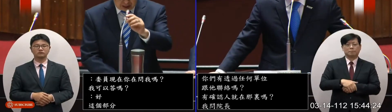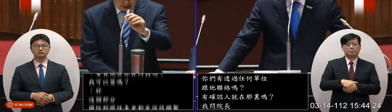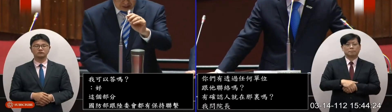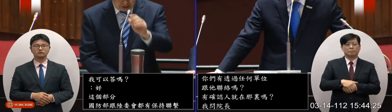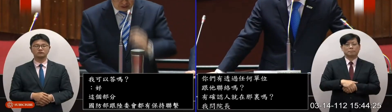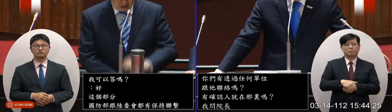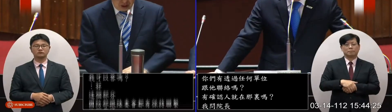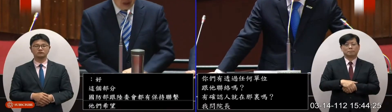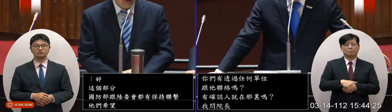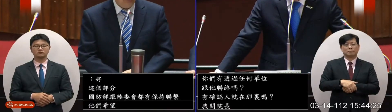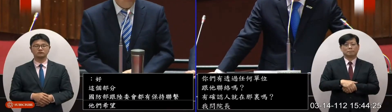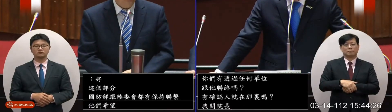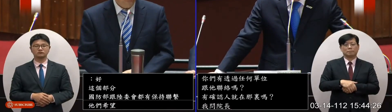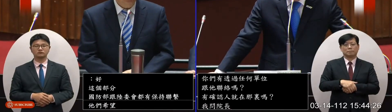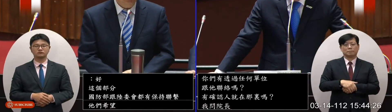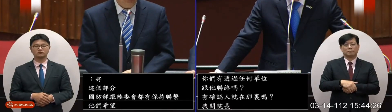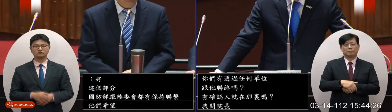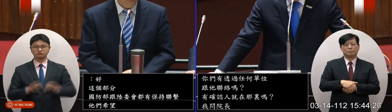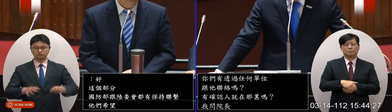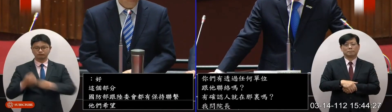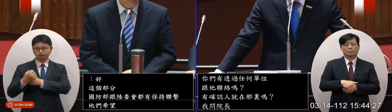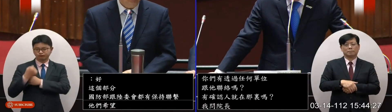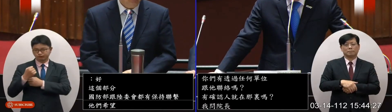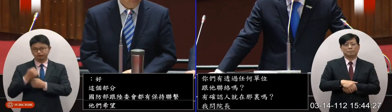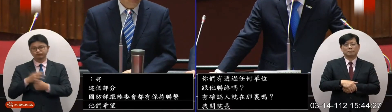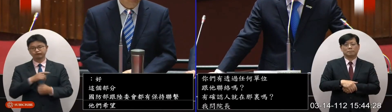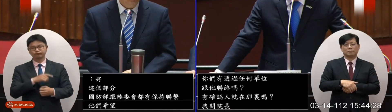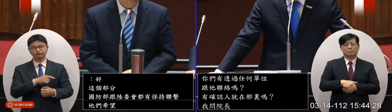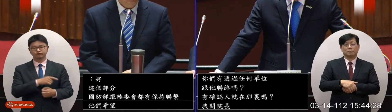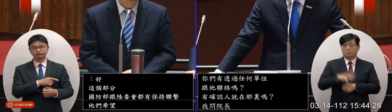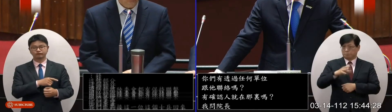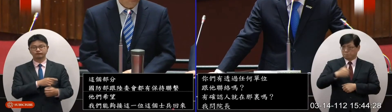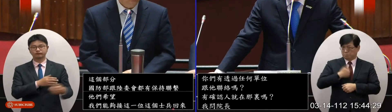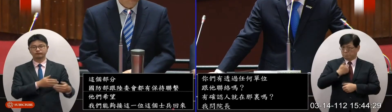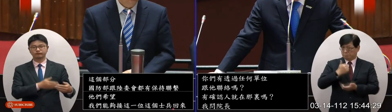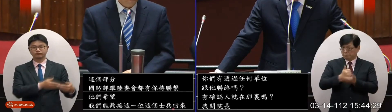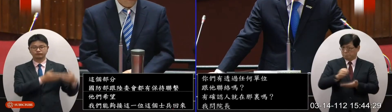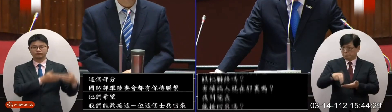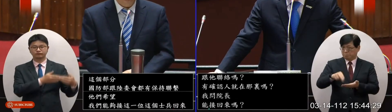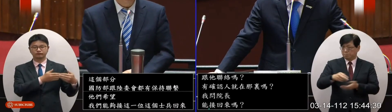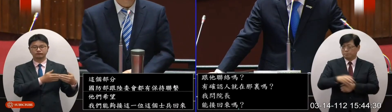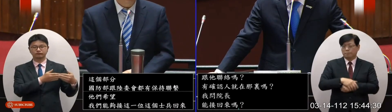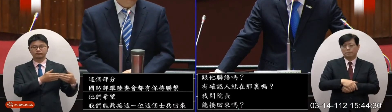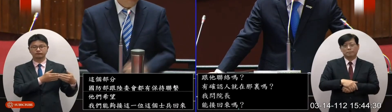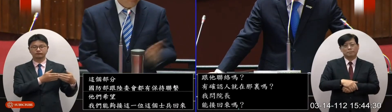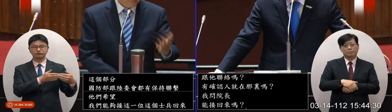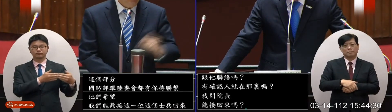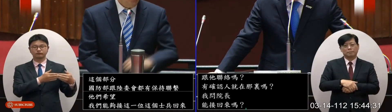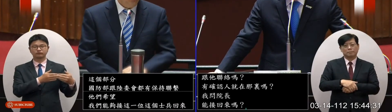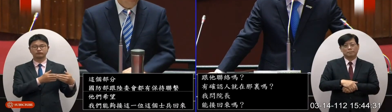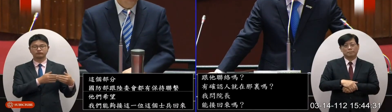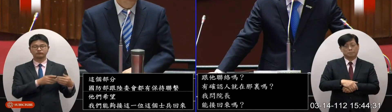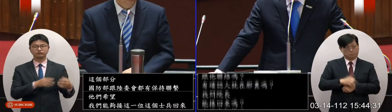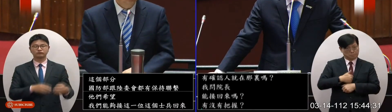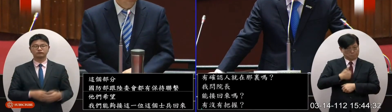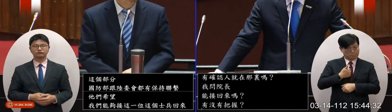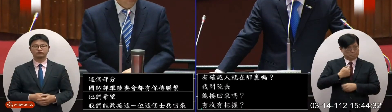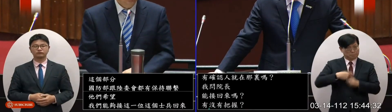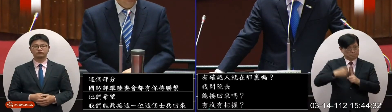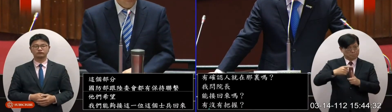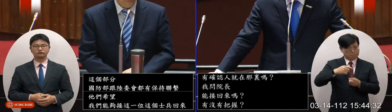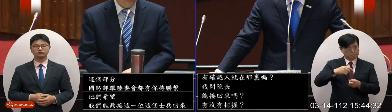现在当然是要努力来跟 有没有把握 中国来这个 有没有把